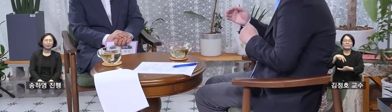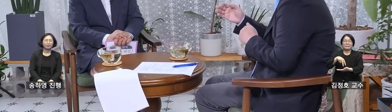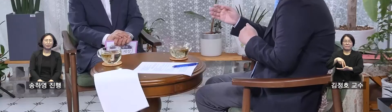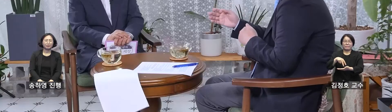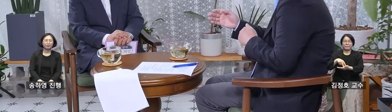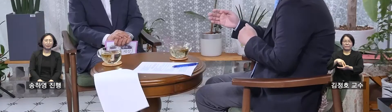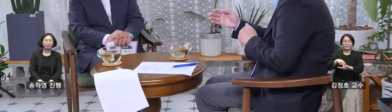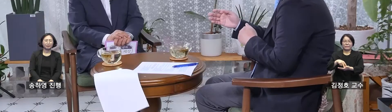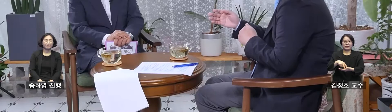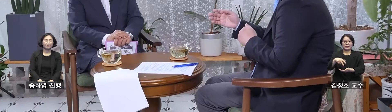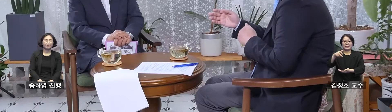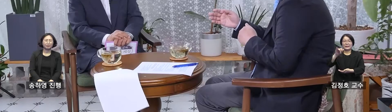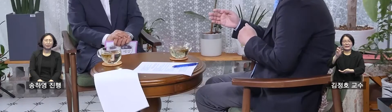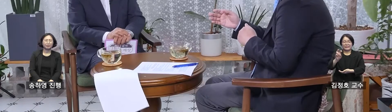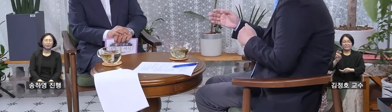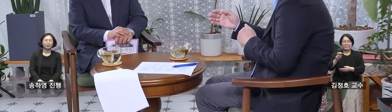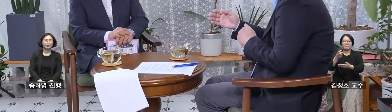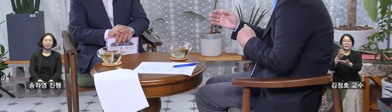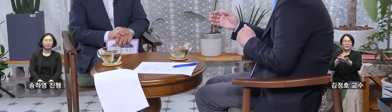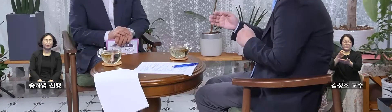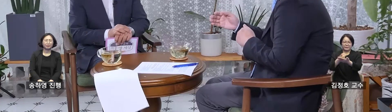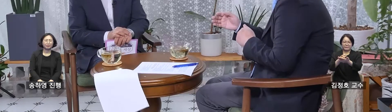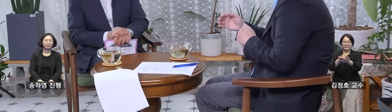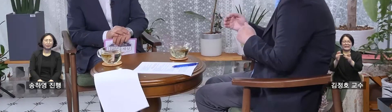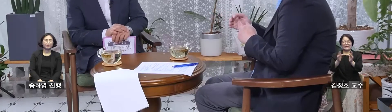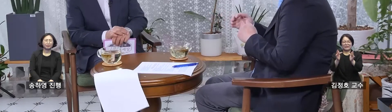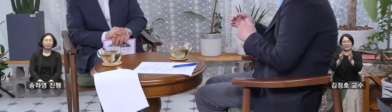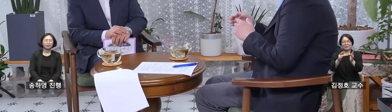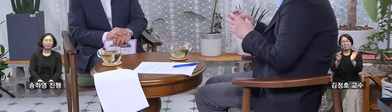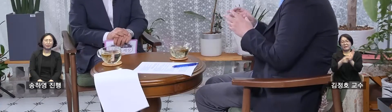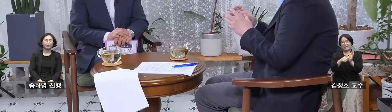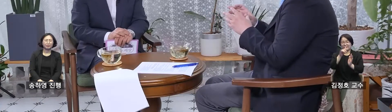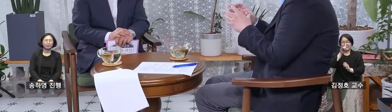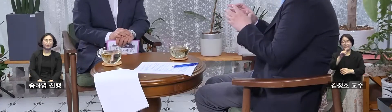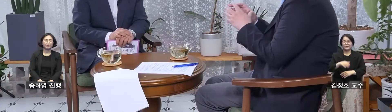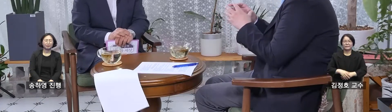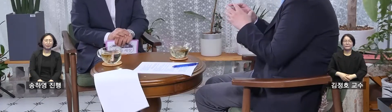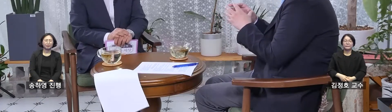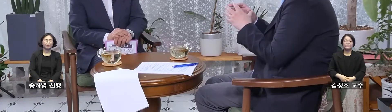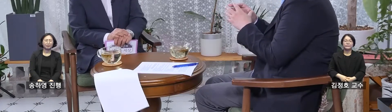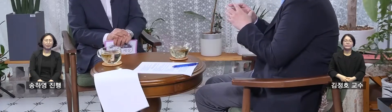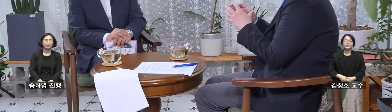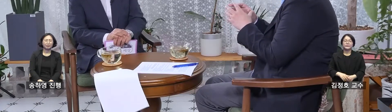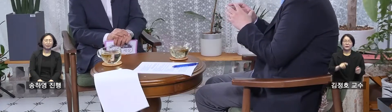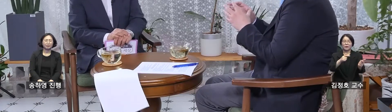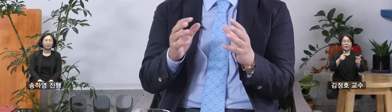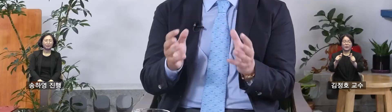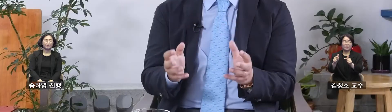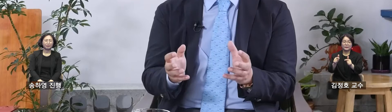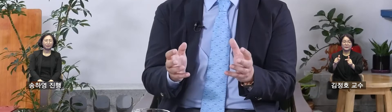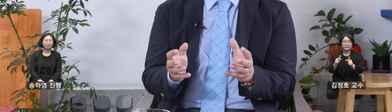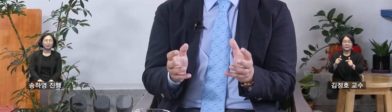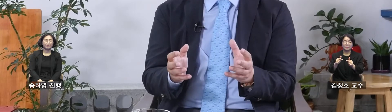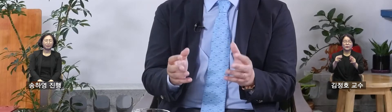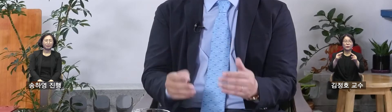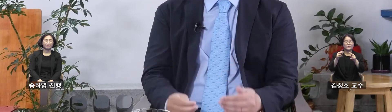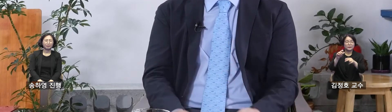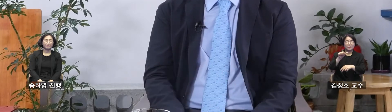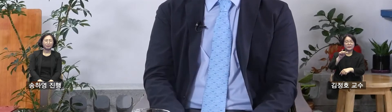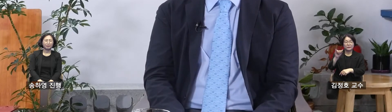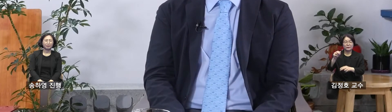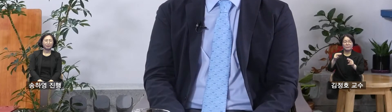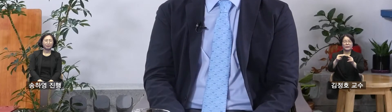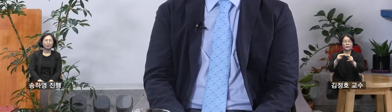제가 킴의 법칙이라고 해서 인터넷에 많이 나와 있습니다. 그래서 그 여러 가지 이제 그 인공지능 반도체가